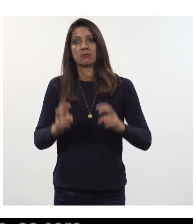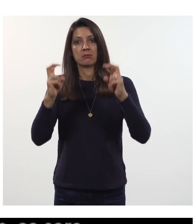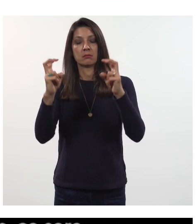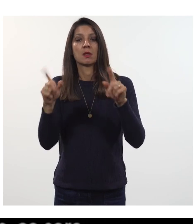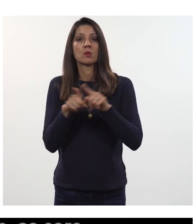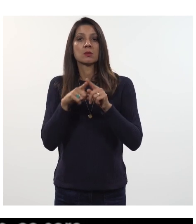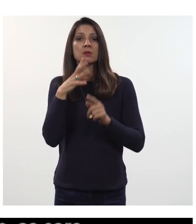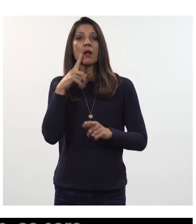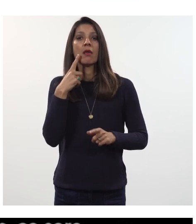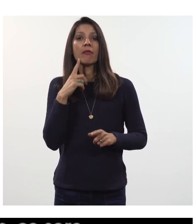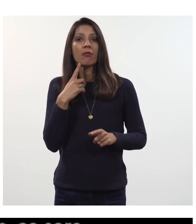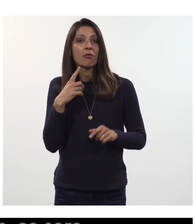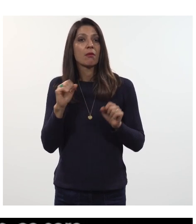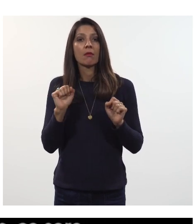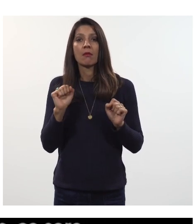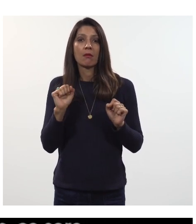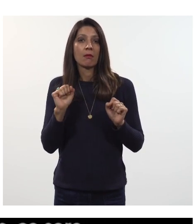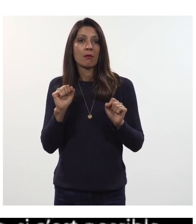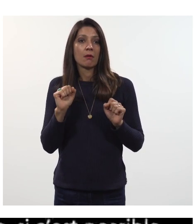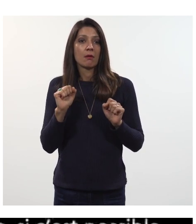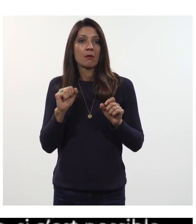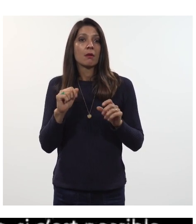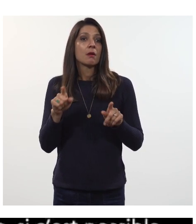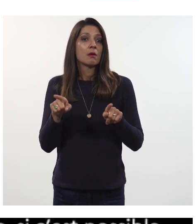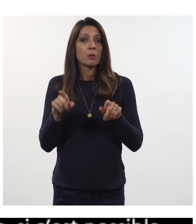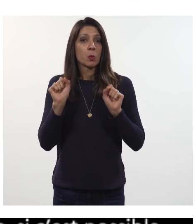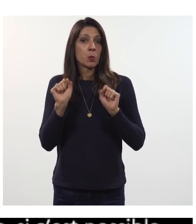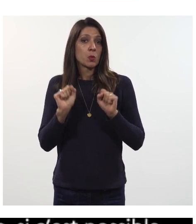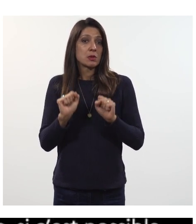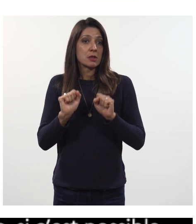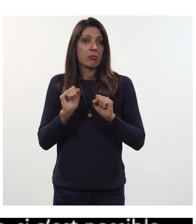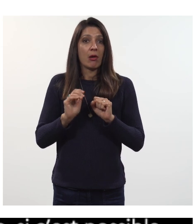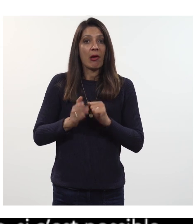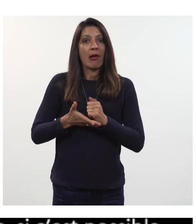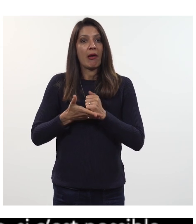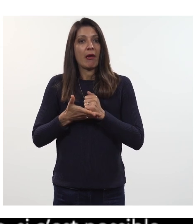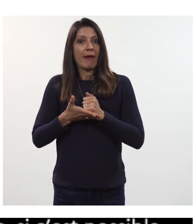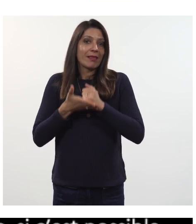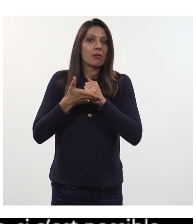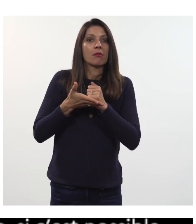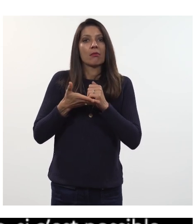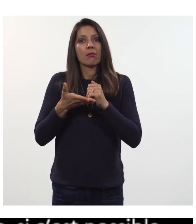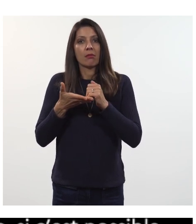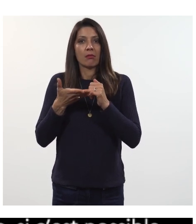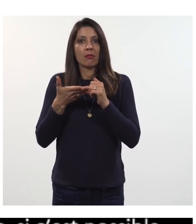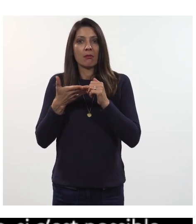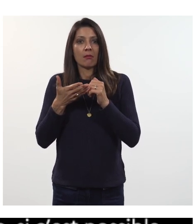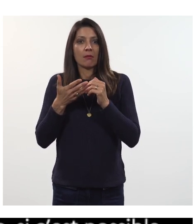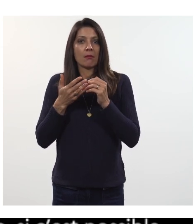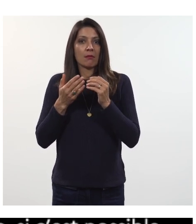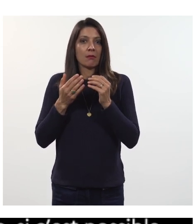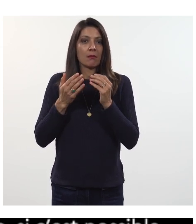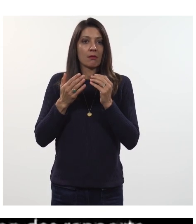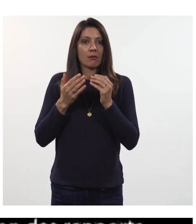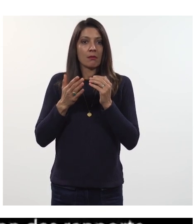elle peut aussi avoir, bien sûr, et elle a un potentiel réparateur, puisqu'il y a la salive a un rôle au